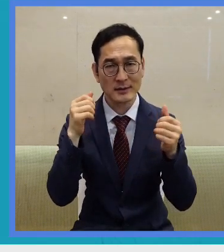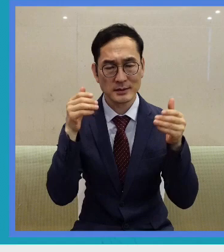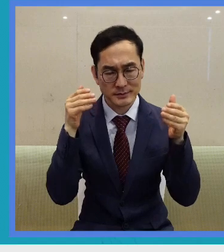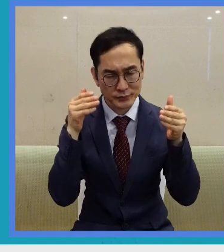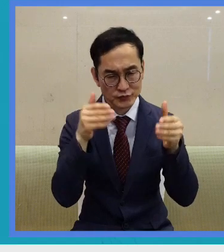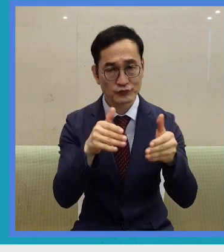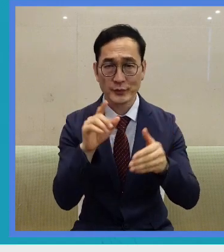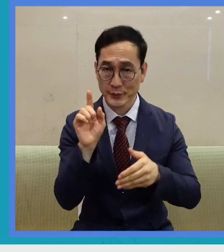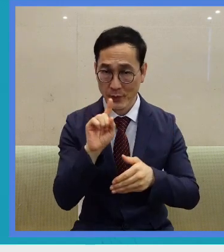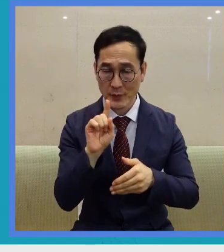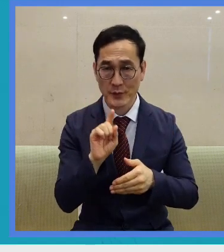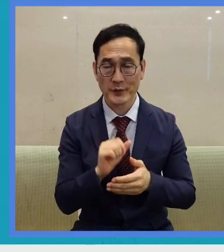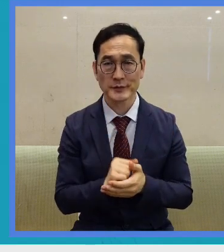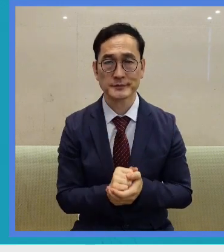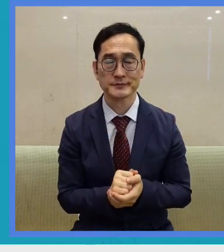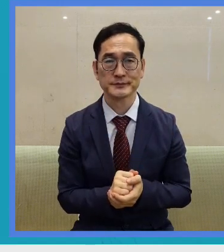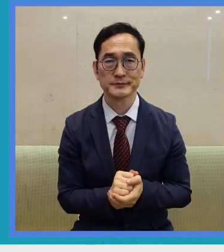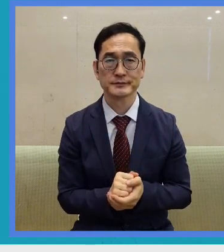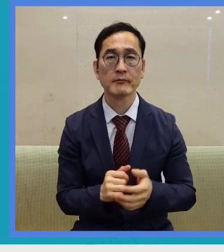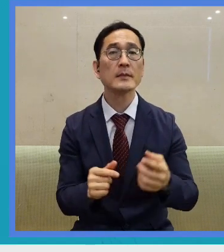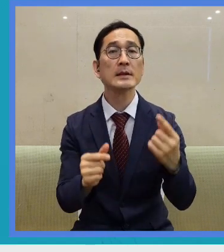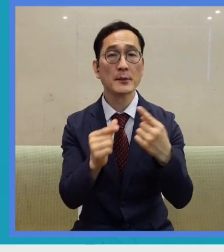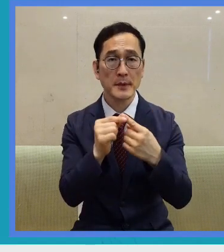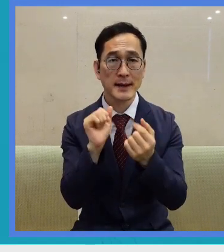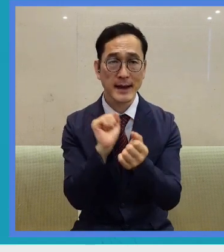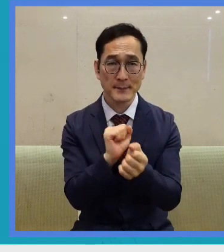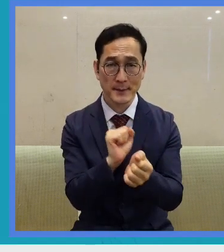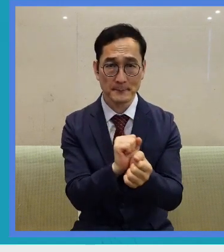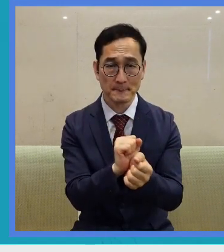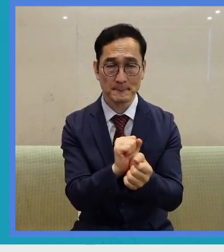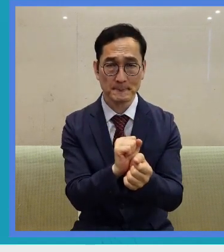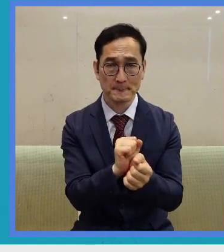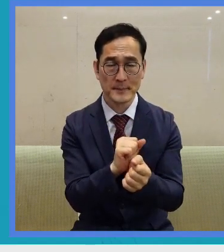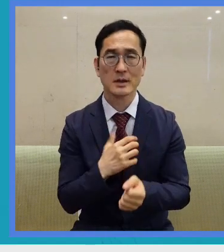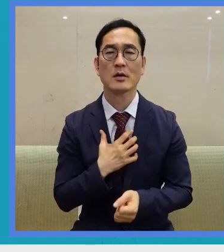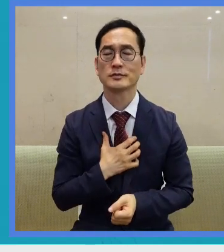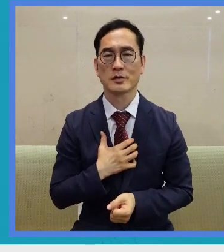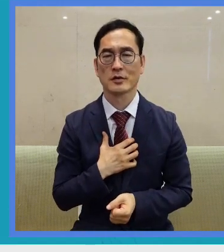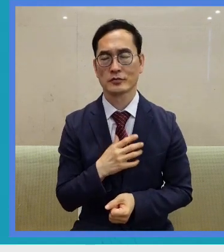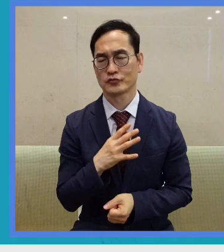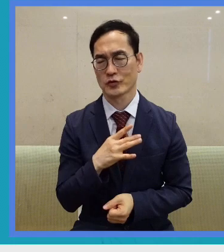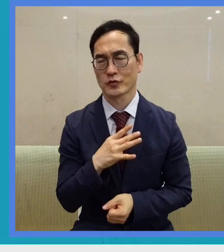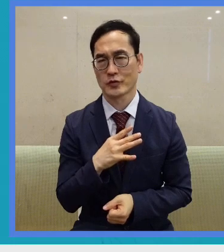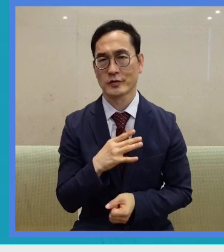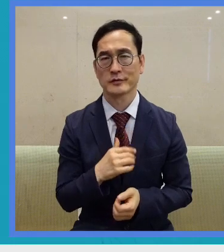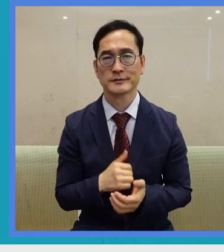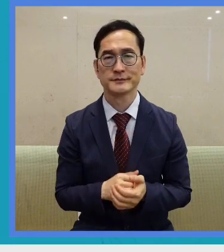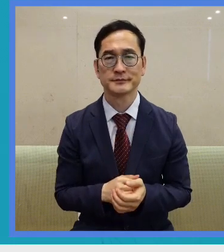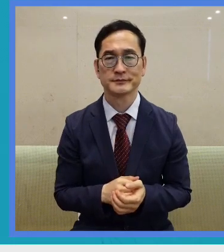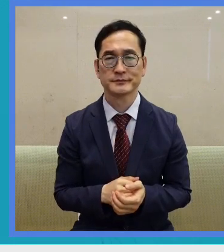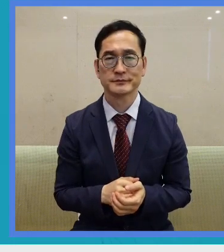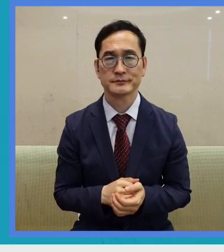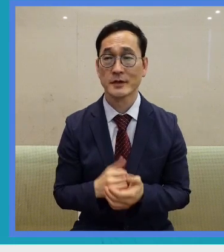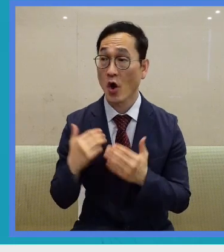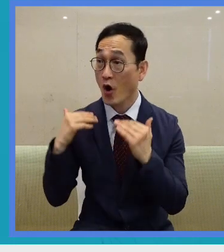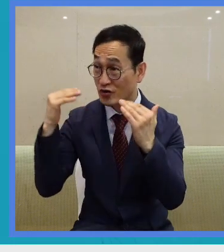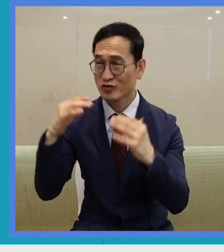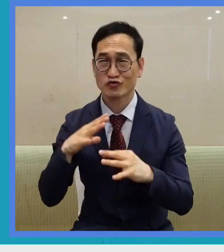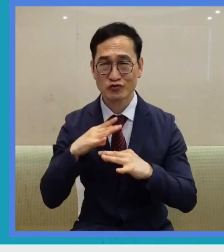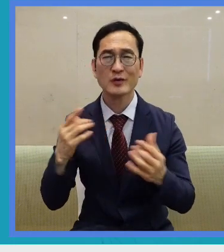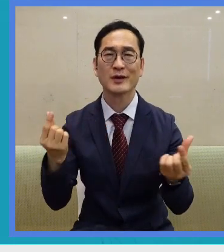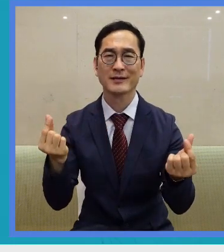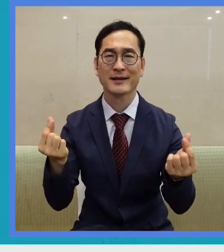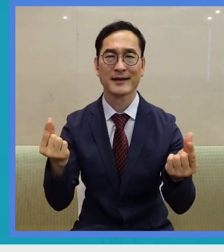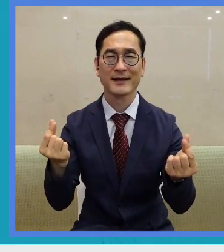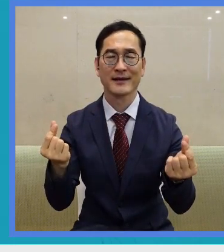같습니다. 먼저 감염에 대해서 아이들이 항상 두려워합니다. 그리고 이제 성인이 두려워하는 것이 아이들이 똑같이 이제 두려워하는